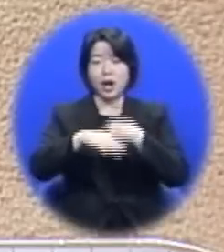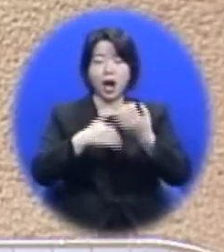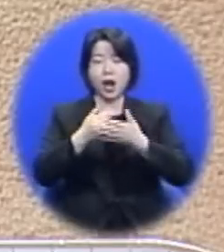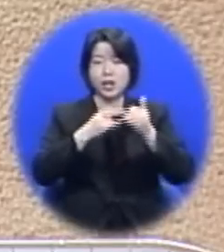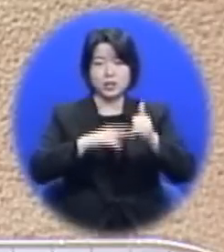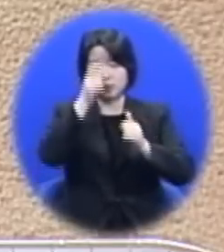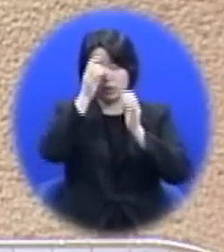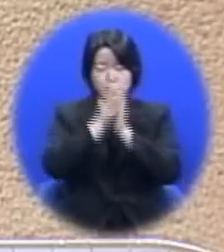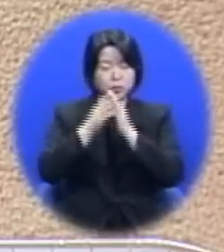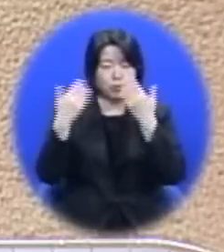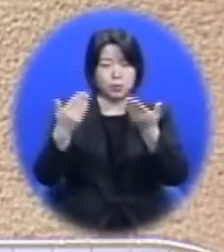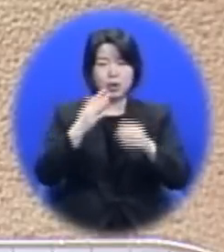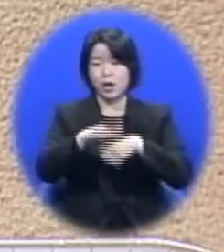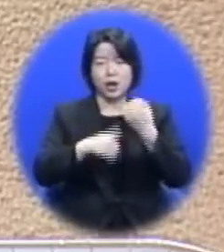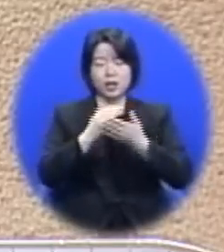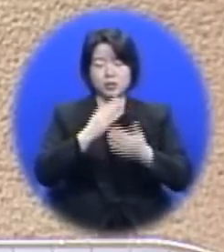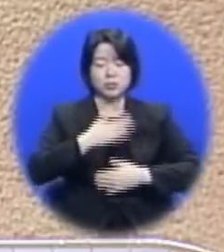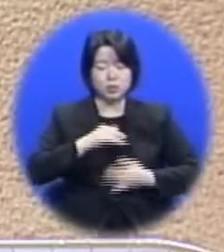좀 건져주세요.